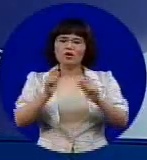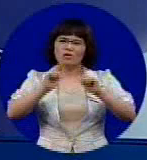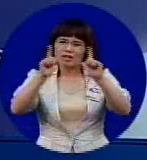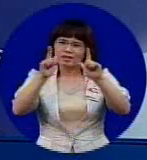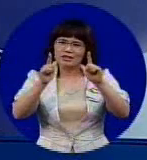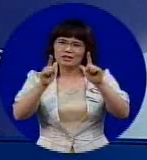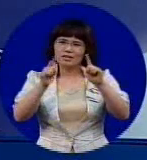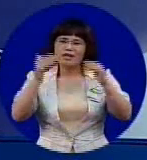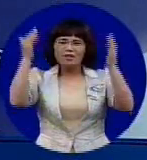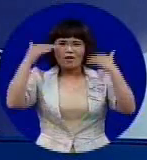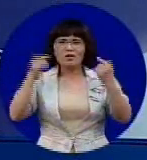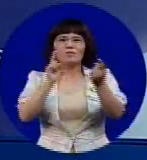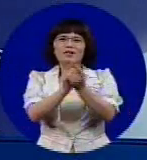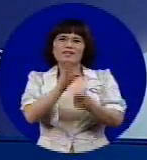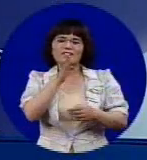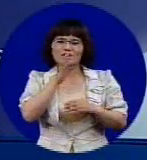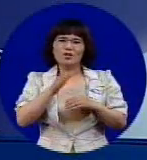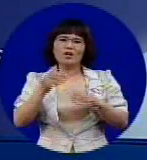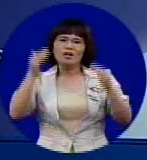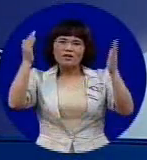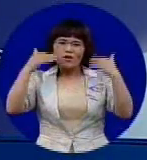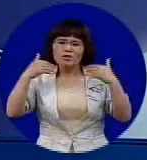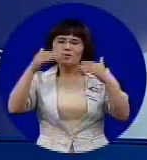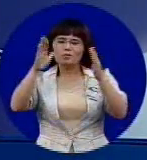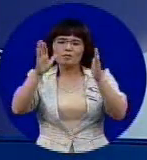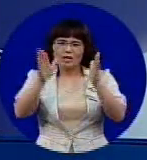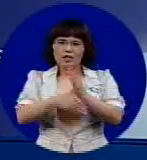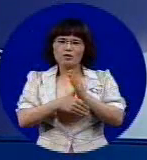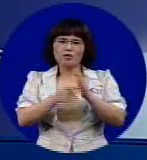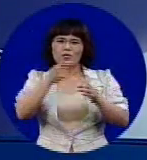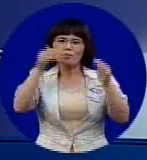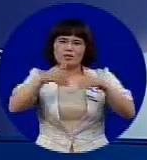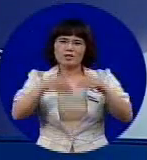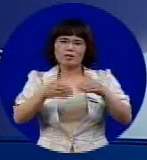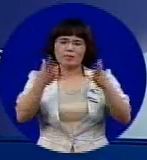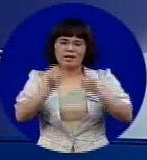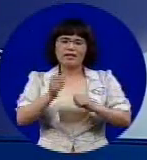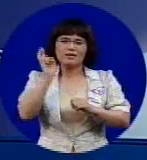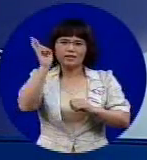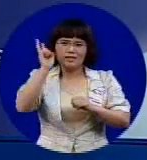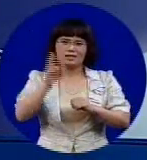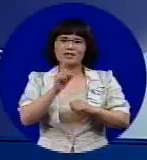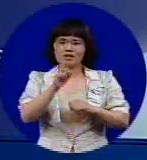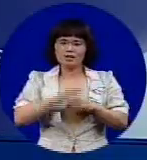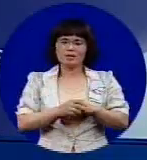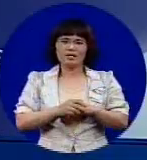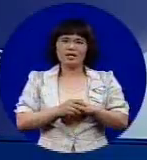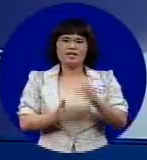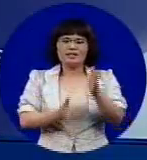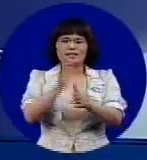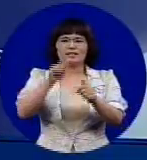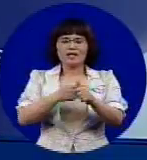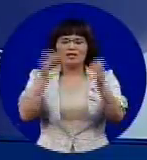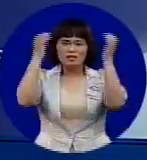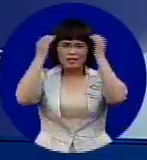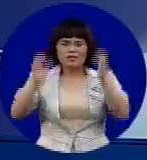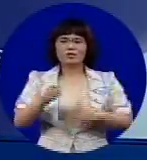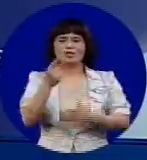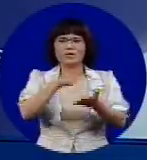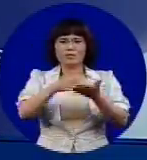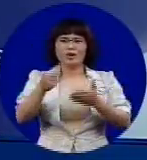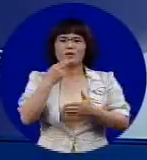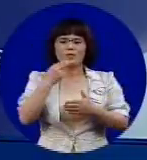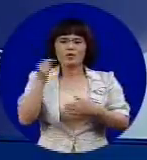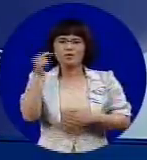이미 날씨는 본격적인 여름이죠. 올 여름에도 집중호우가 잦을 것으로 예상된다고 하는데요. 시는 이러한 자연재난으로